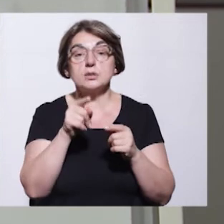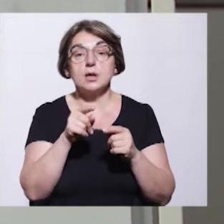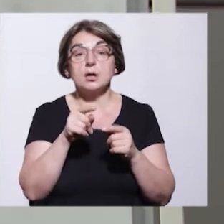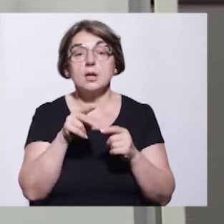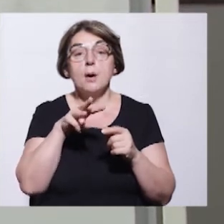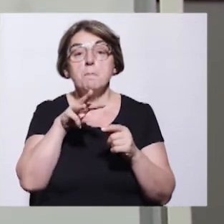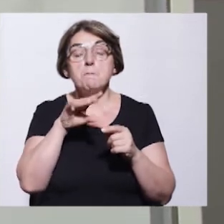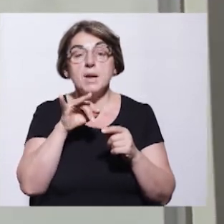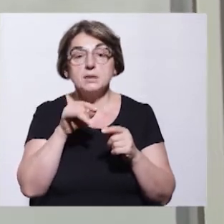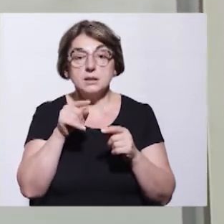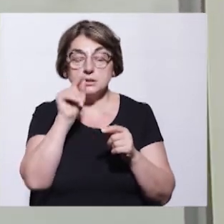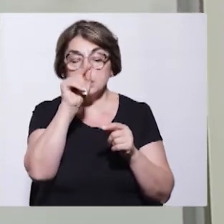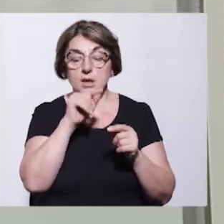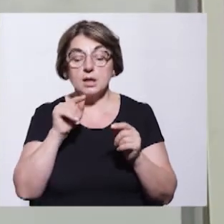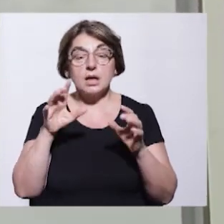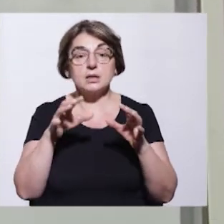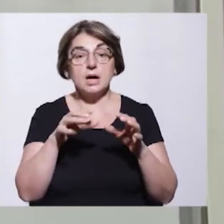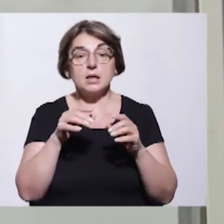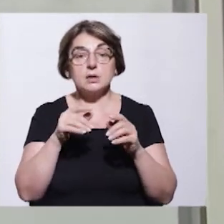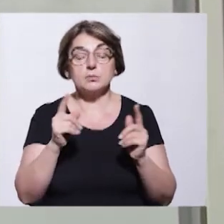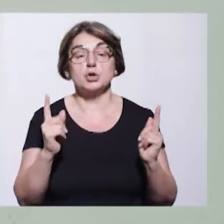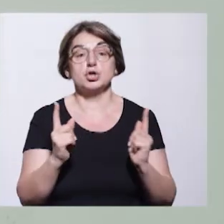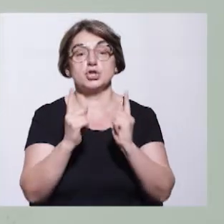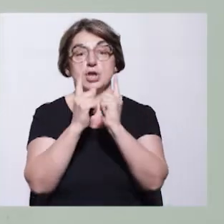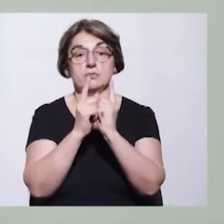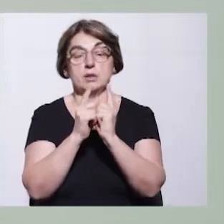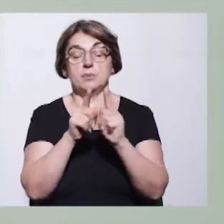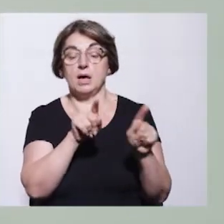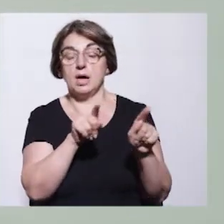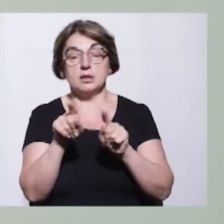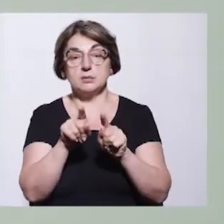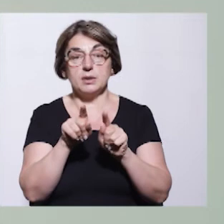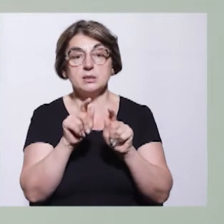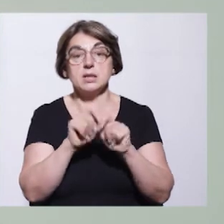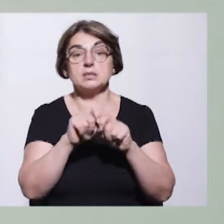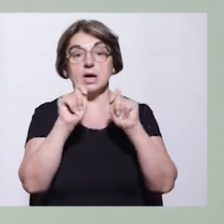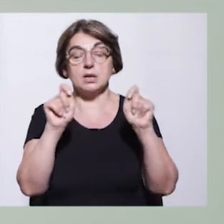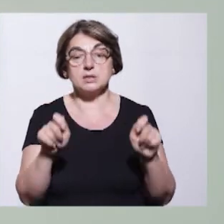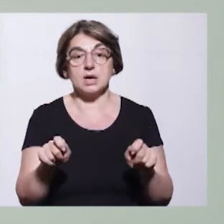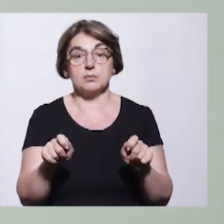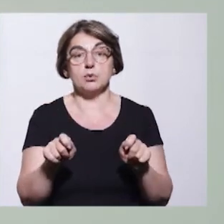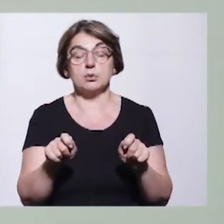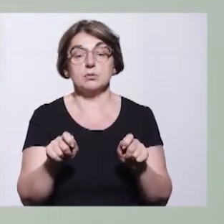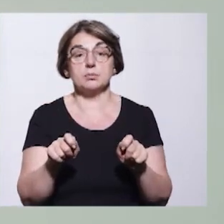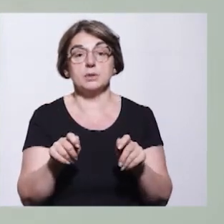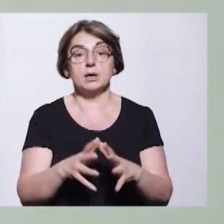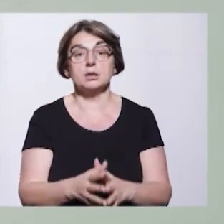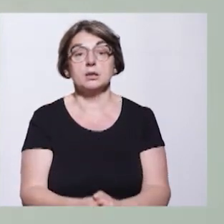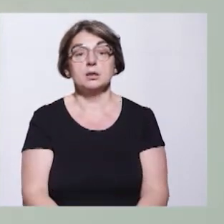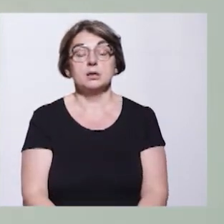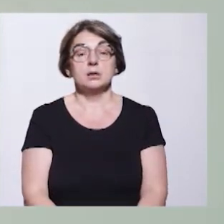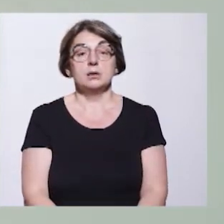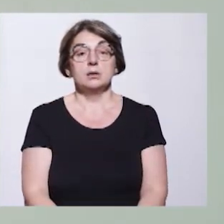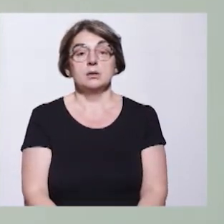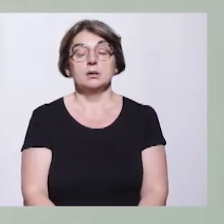მოლეკულას, როდესაც მეთილის რადიკალები შეხვდებიან ერთმანეთს